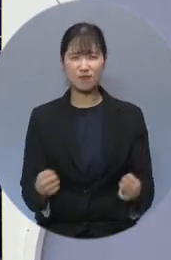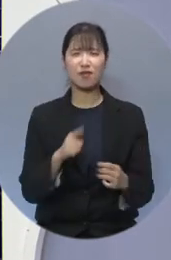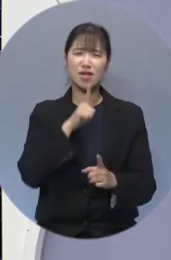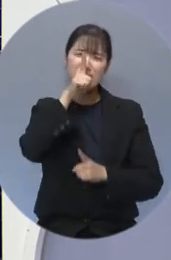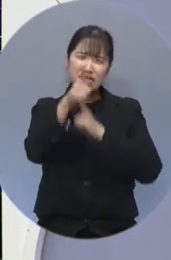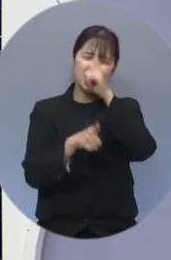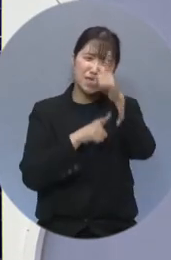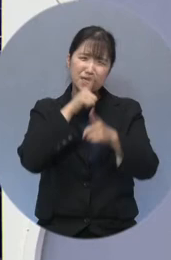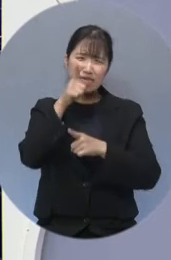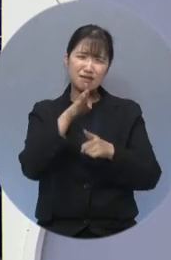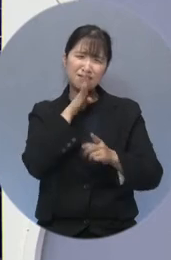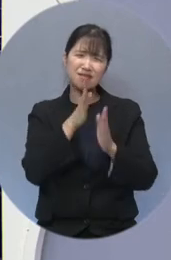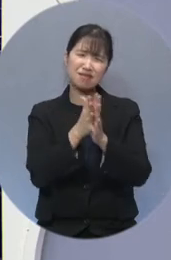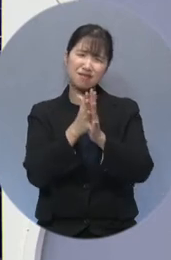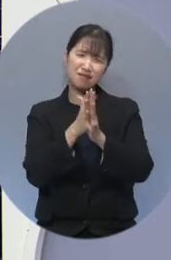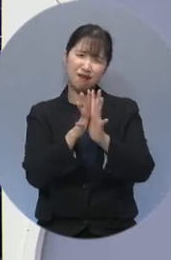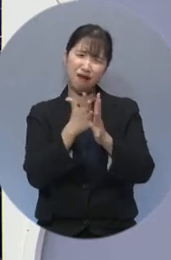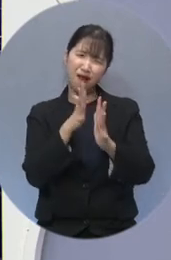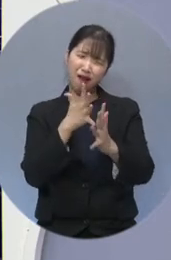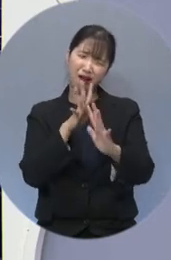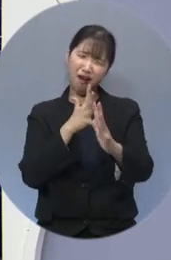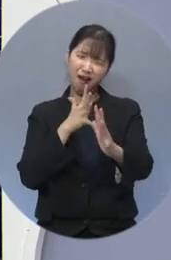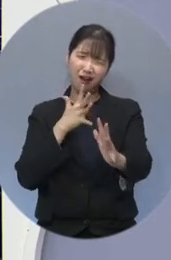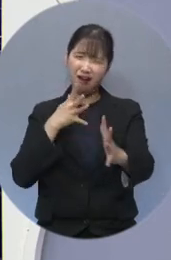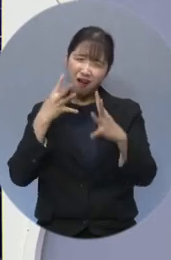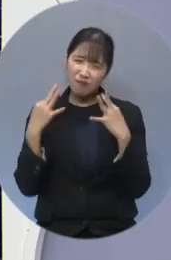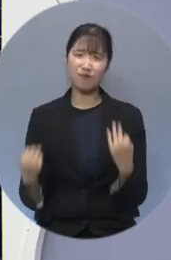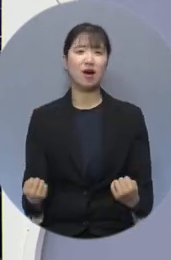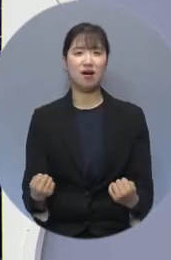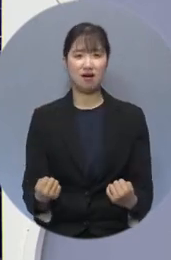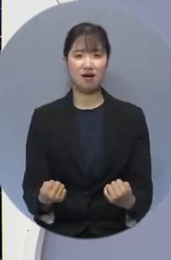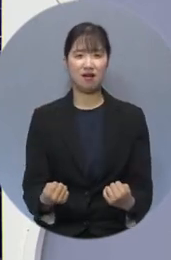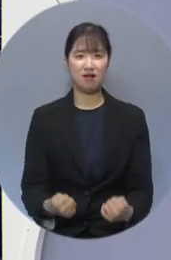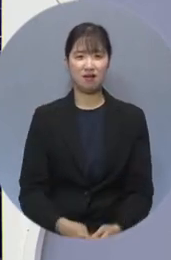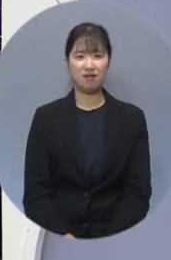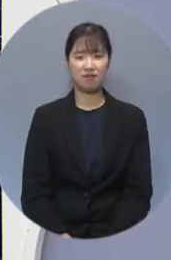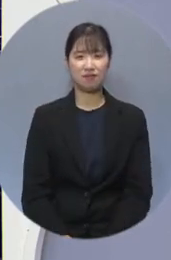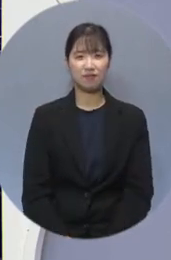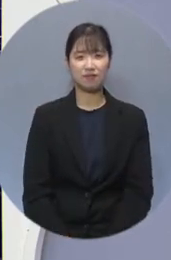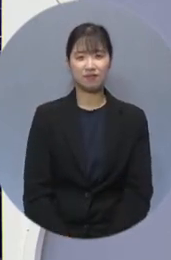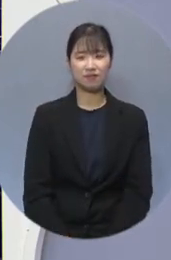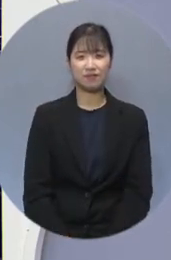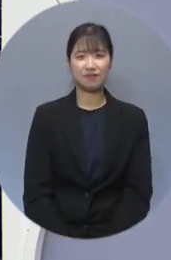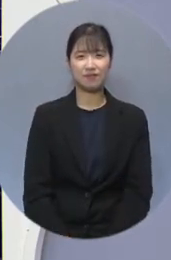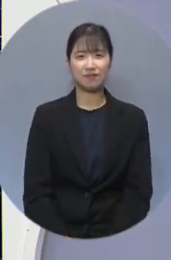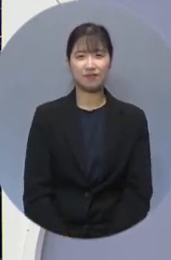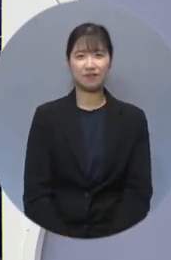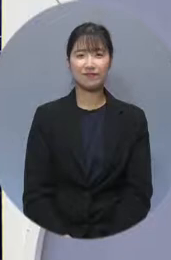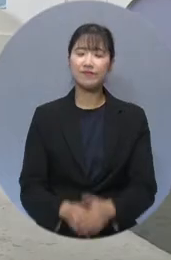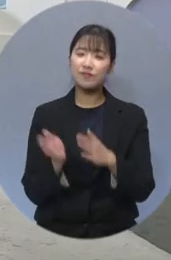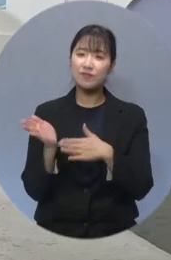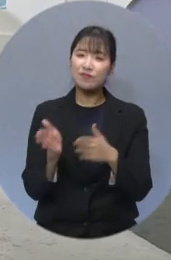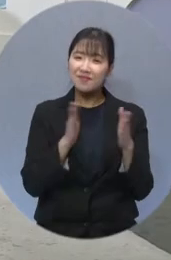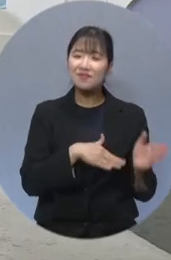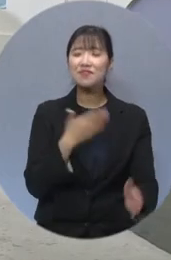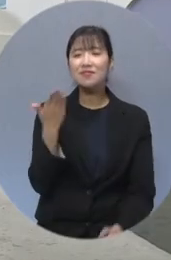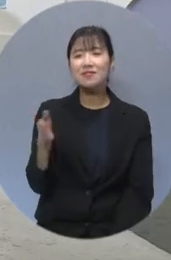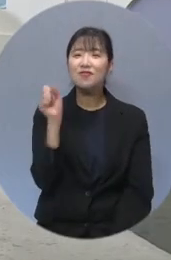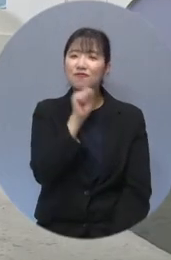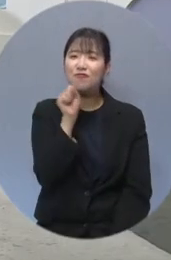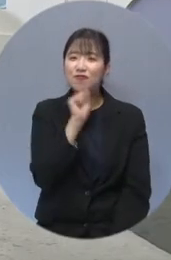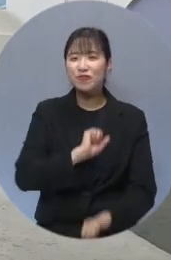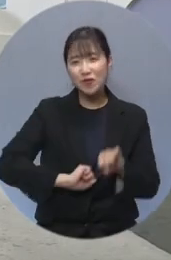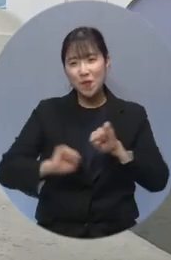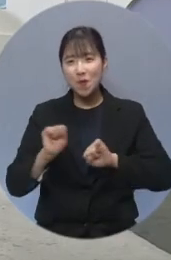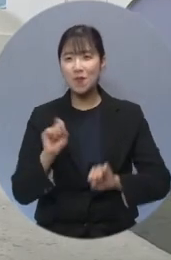뭐 거의 신청이 지금 줄이 굉장히 깁니다. 아, 그래요? 신청하는 분들이 많아서 그래서 취미는 네. 주로